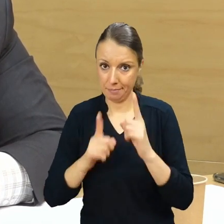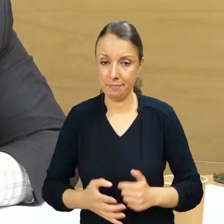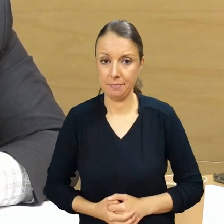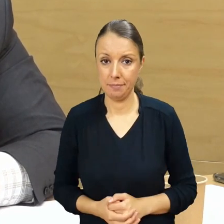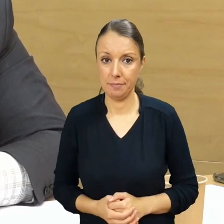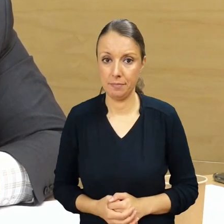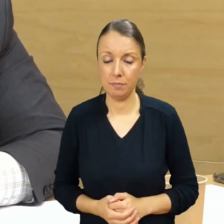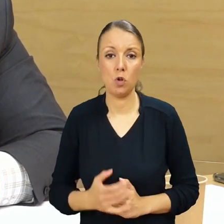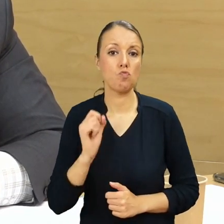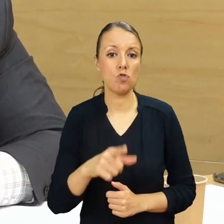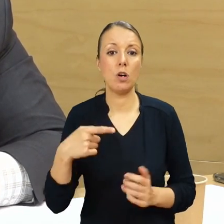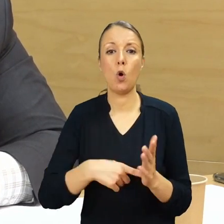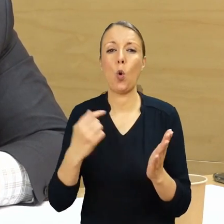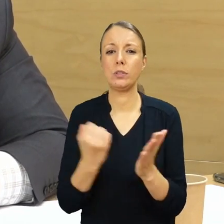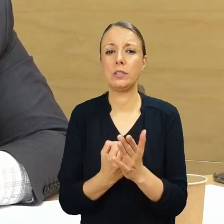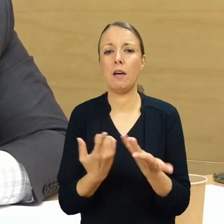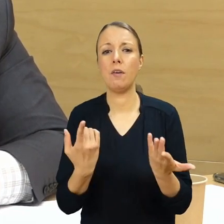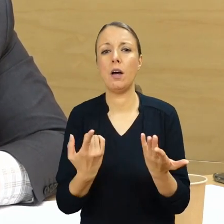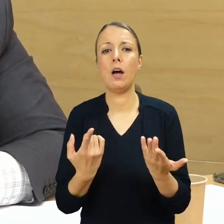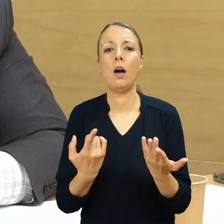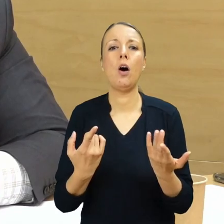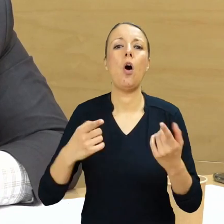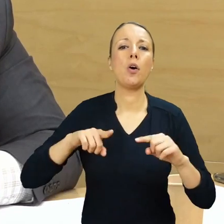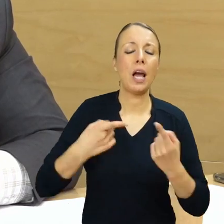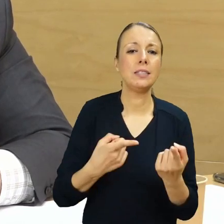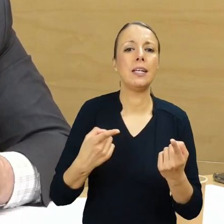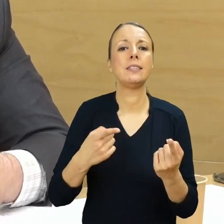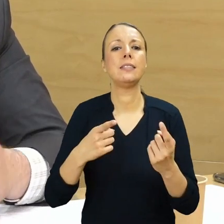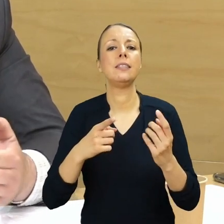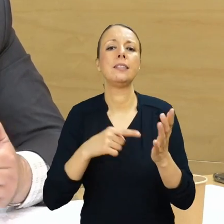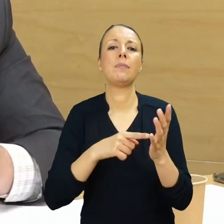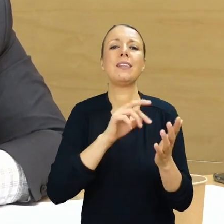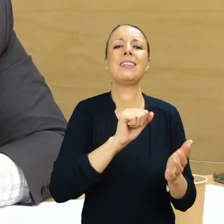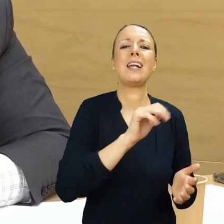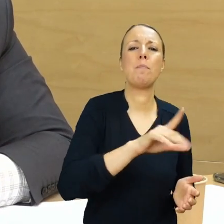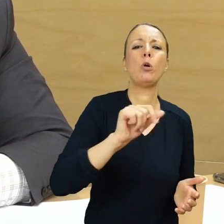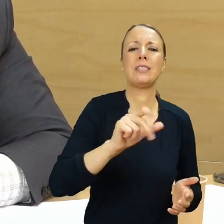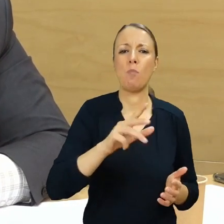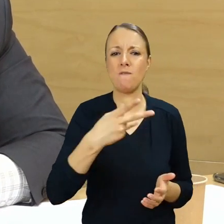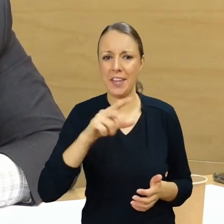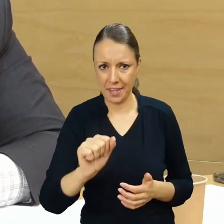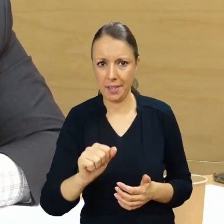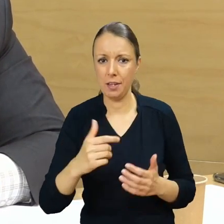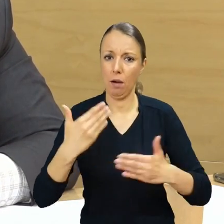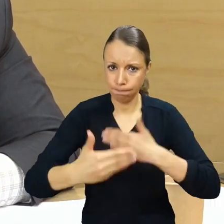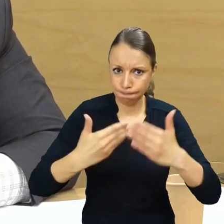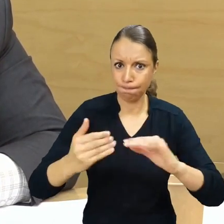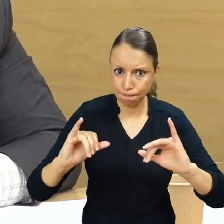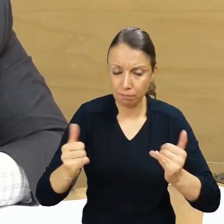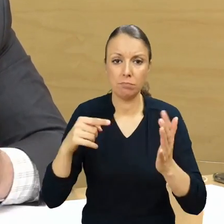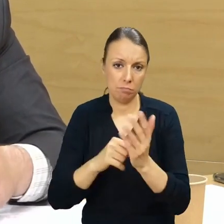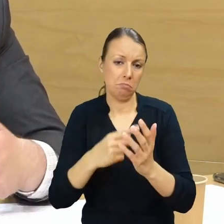ustawa organizacji i trybie postępowania, jest IPO, które pozwala nam wejrzeć w szczegóły sprawy